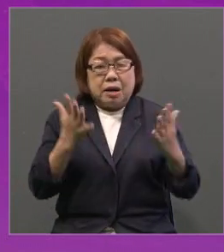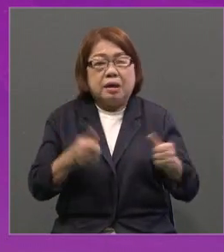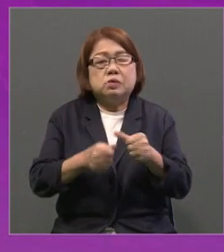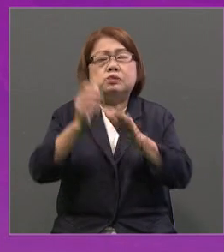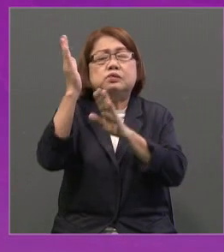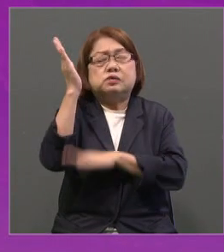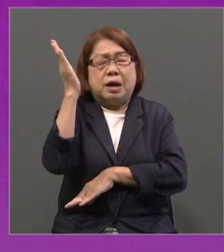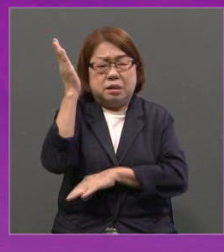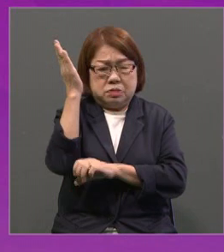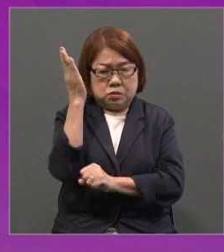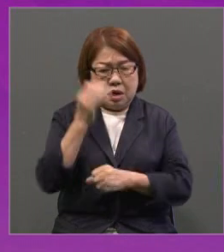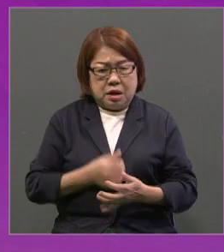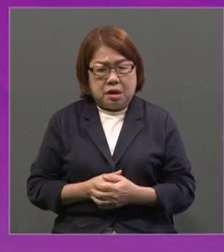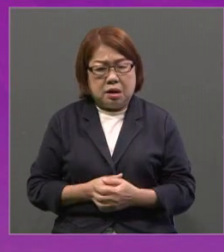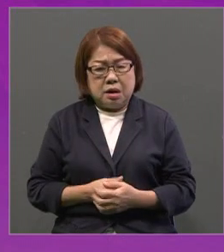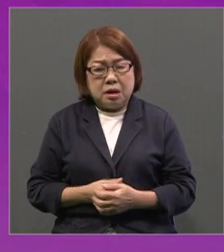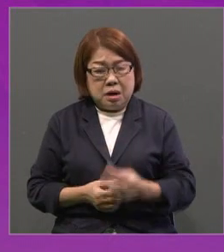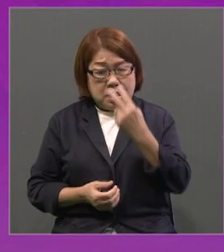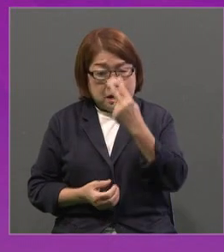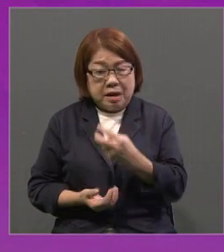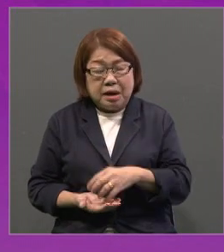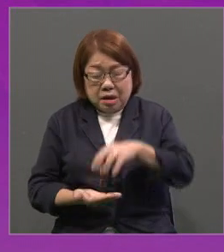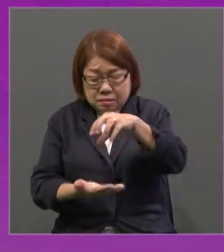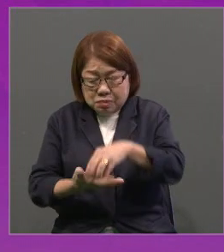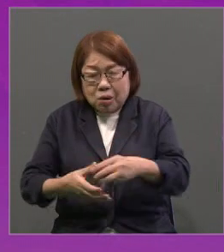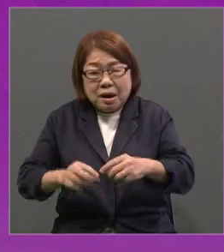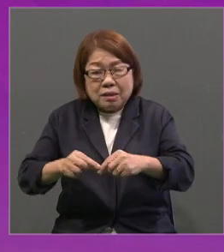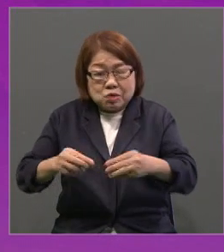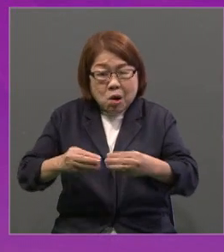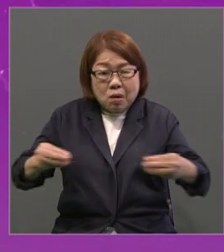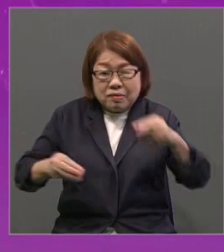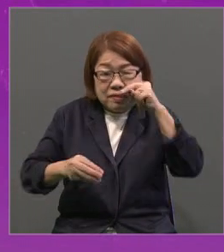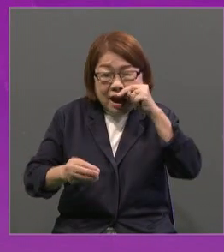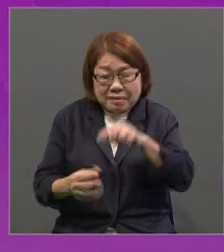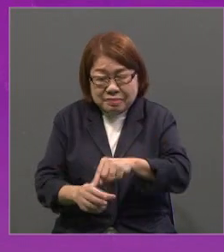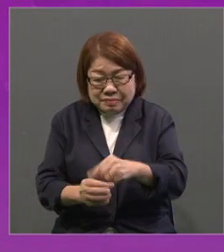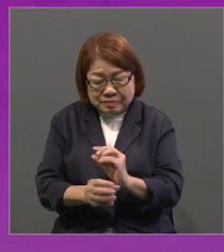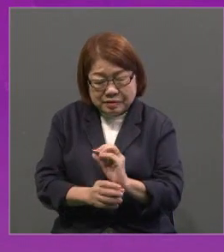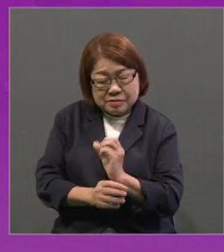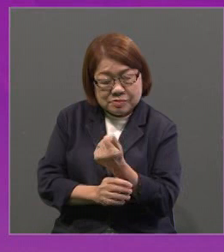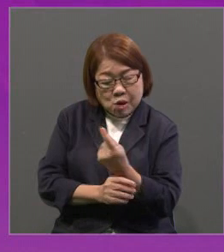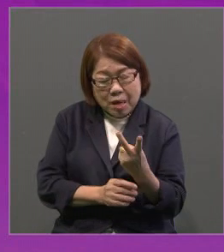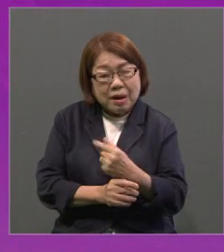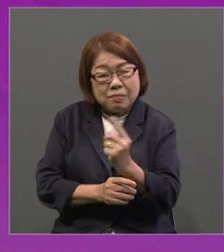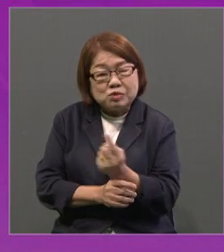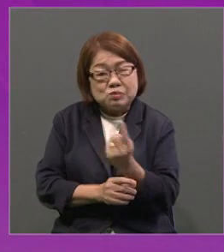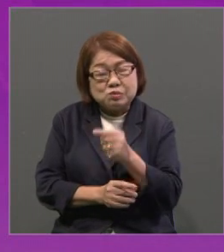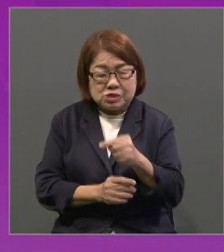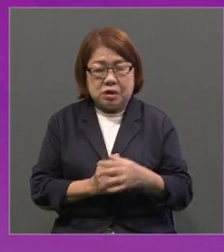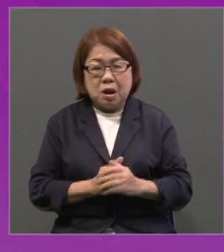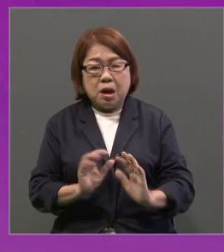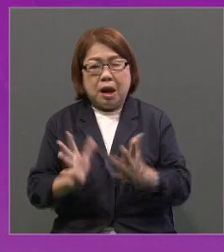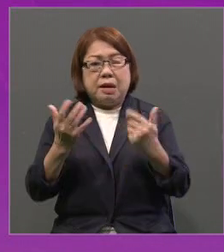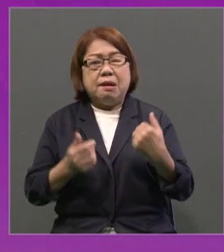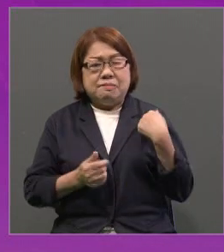จังหวัดสงขลาโจรแม้แต่มาตรวัดน้ำประปาก็ยังเอาอ่ะแล้วปรากฏว่าทางการประปาส่วนภูมิภาคเขาบอกว่ามี